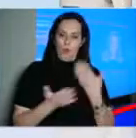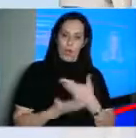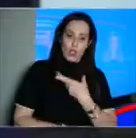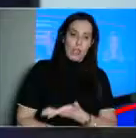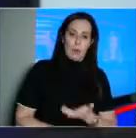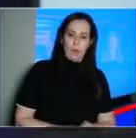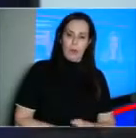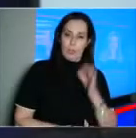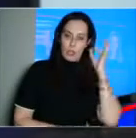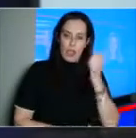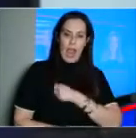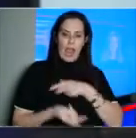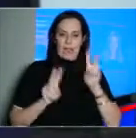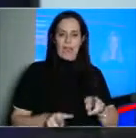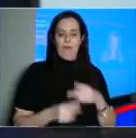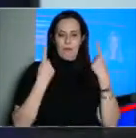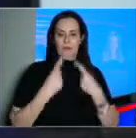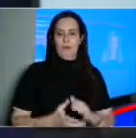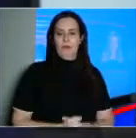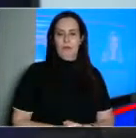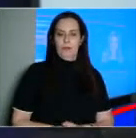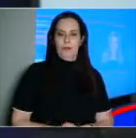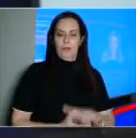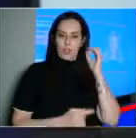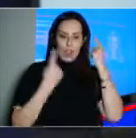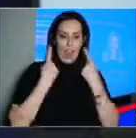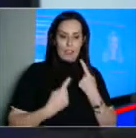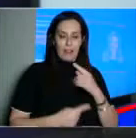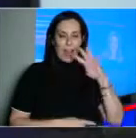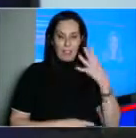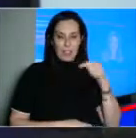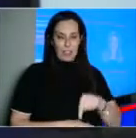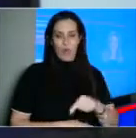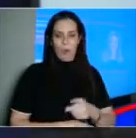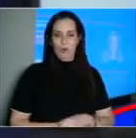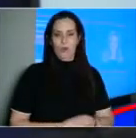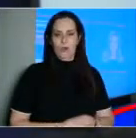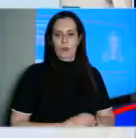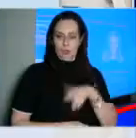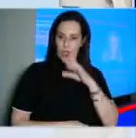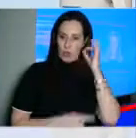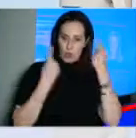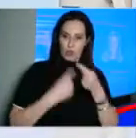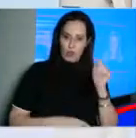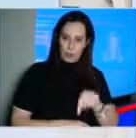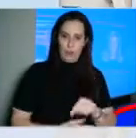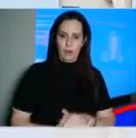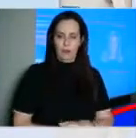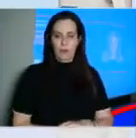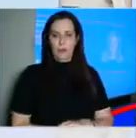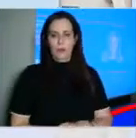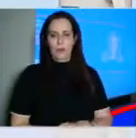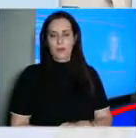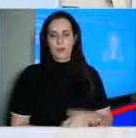אגב. אישה חרדית. ברור. זהו. את האישה החרדית הרביעית אצלנו בתוכנית. אז יש נשים חרדיות שמגיעות. אבל הן לא